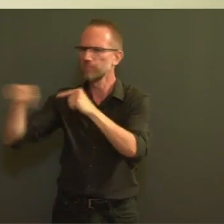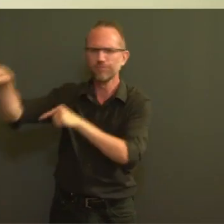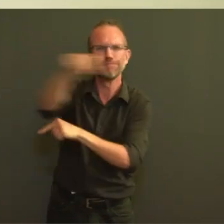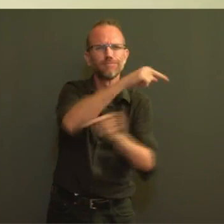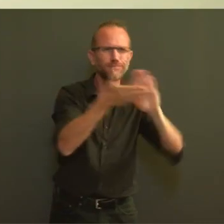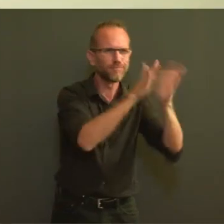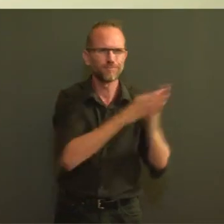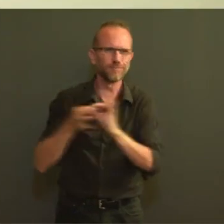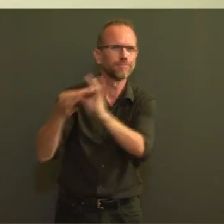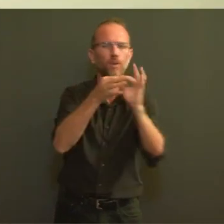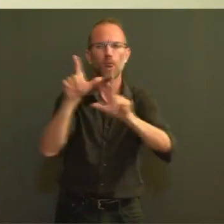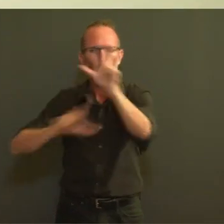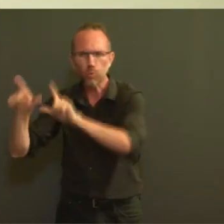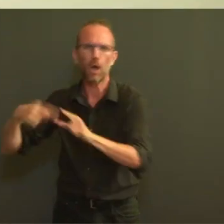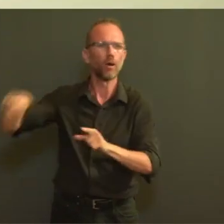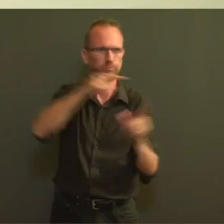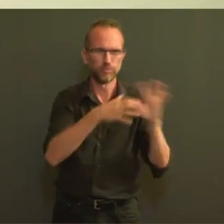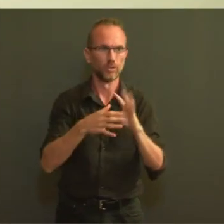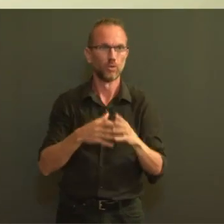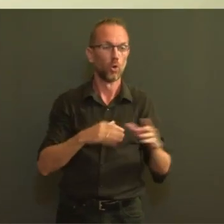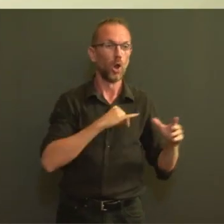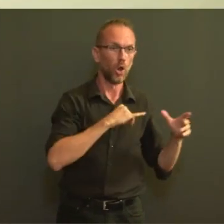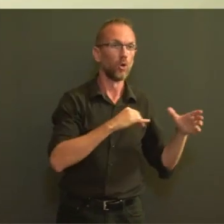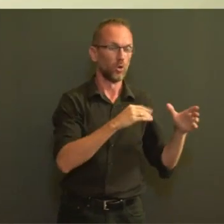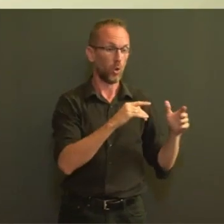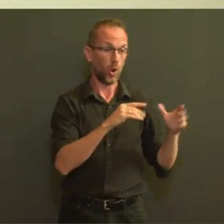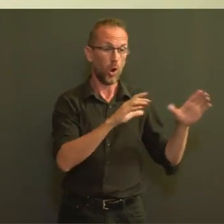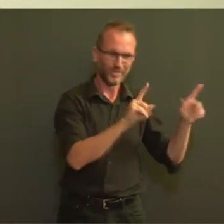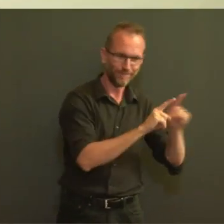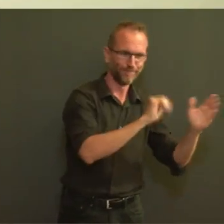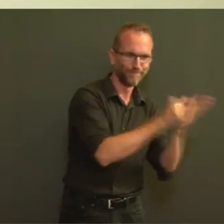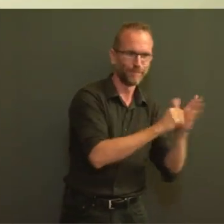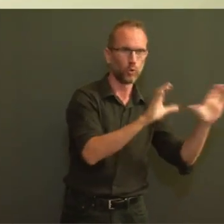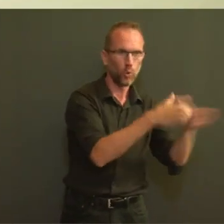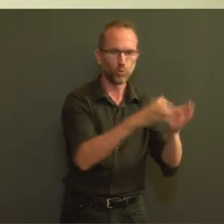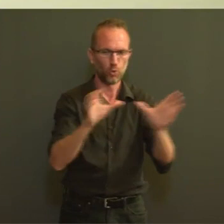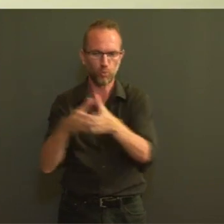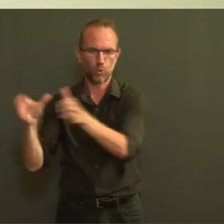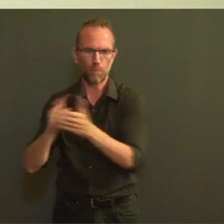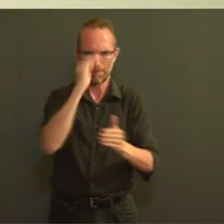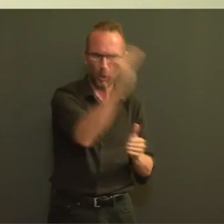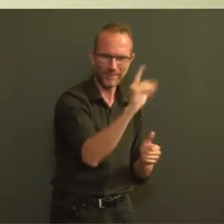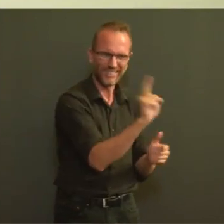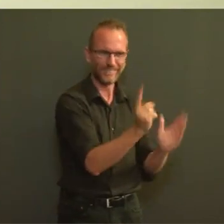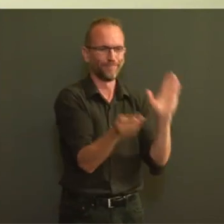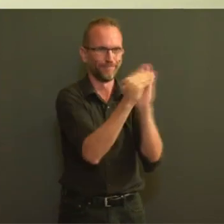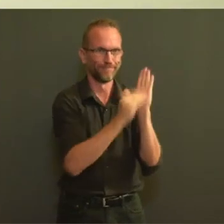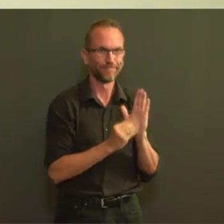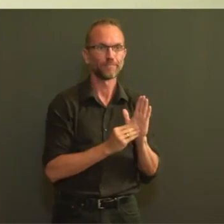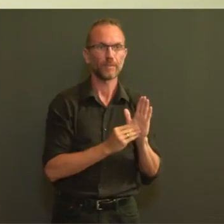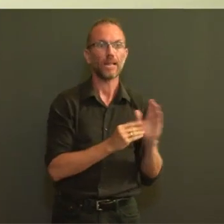Des priorités claires ont été fixées pour déterminer ce qui peut être testé. Cela dépendra du stade de